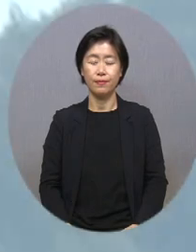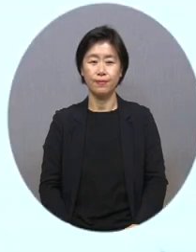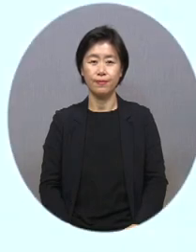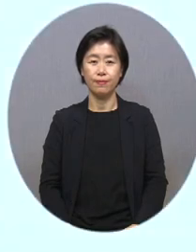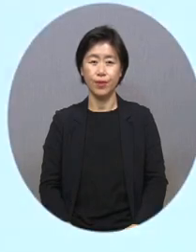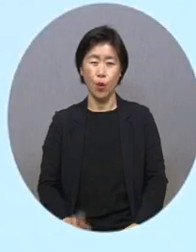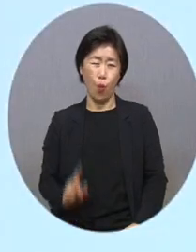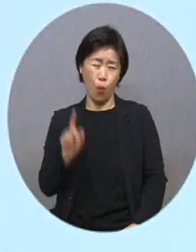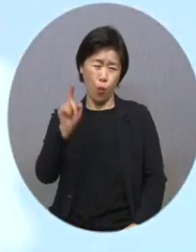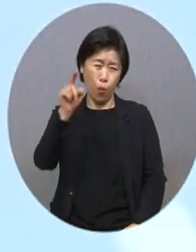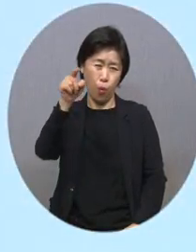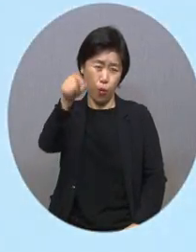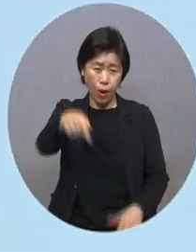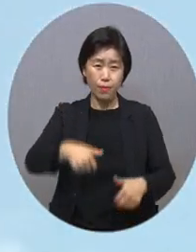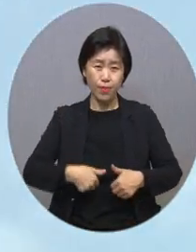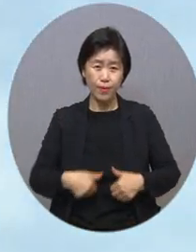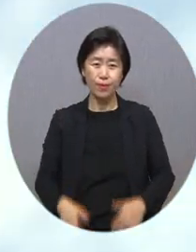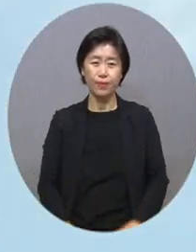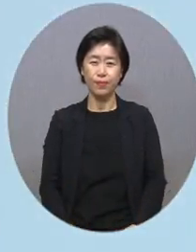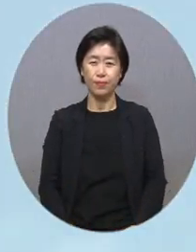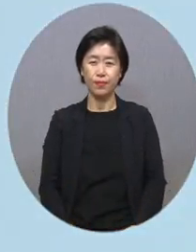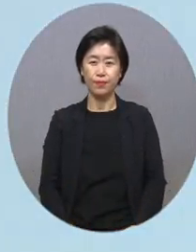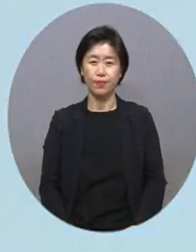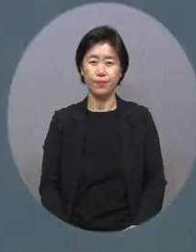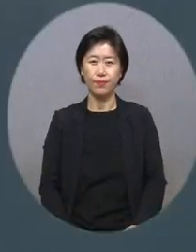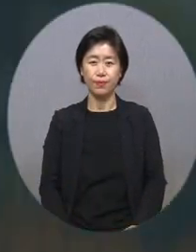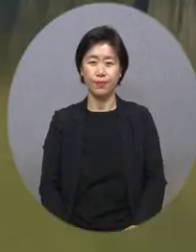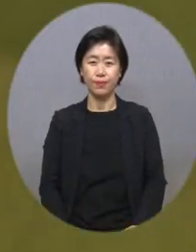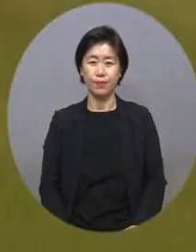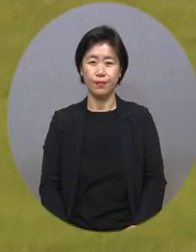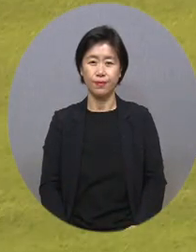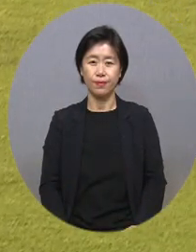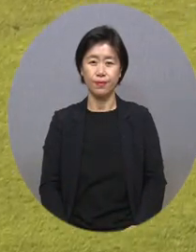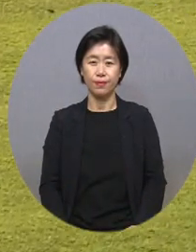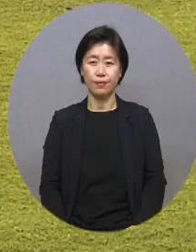샤. 넘어가라. 넘어가야 돼.